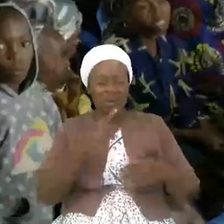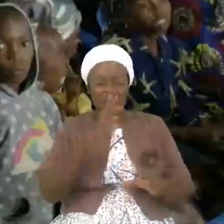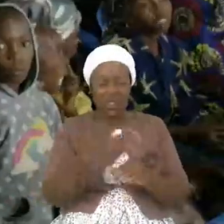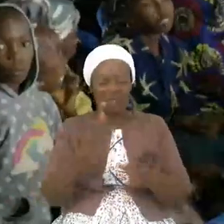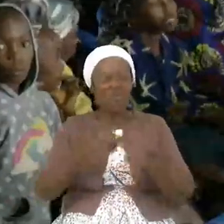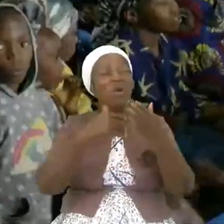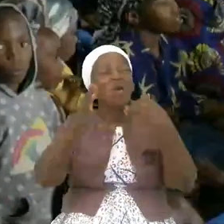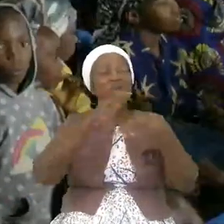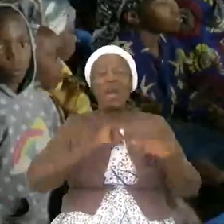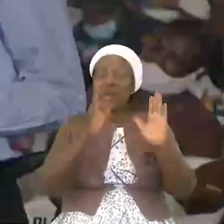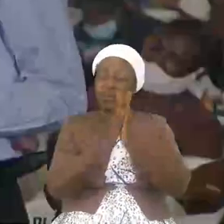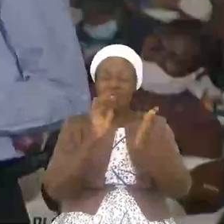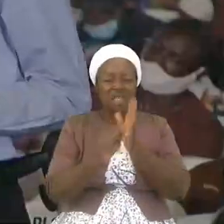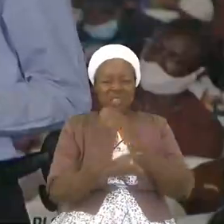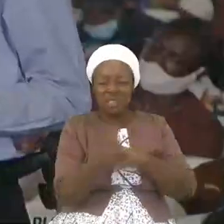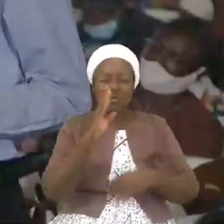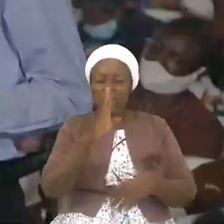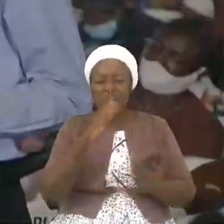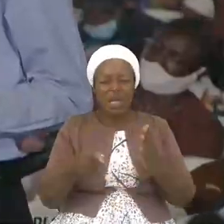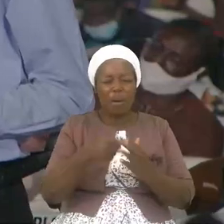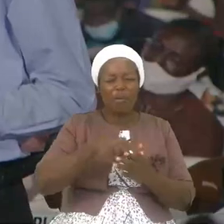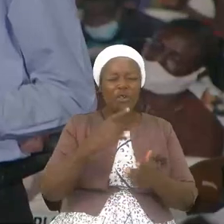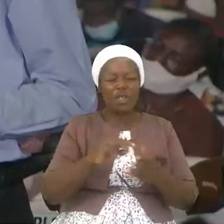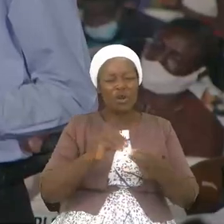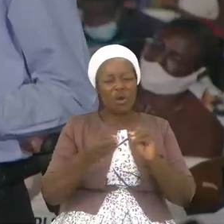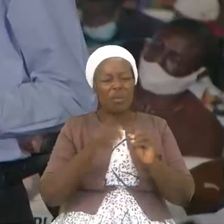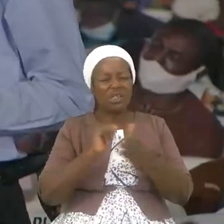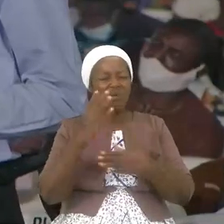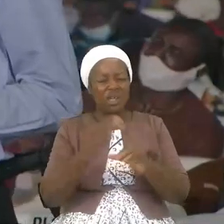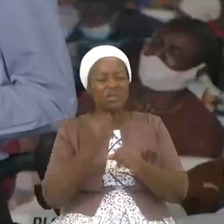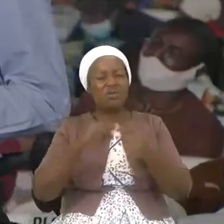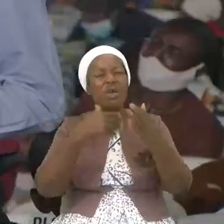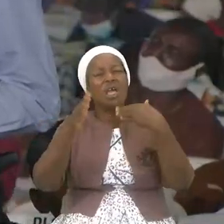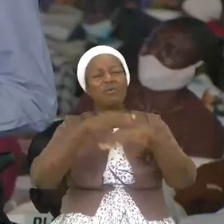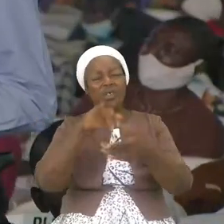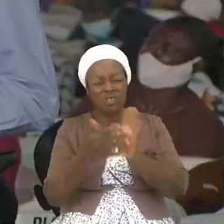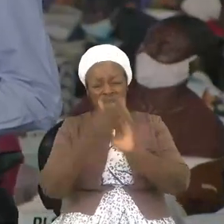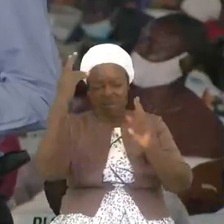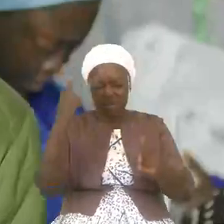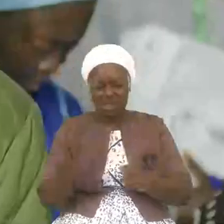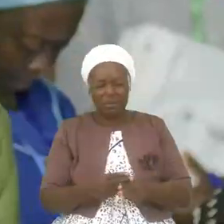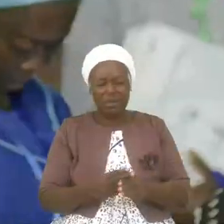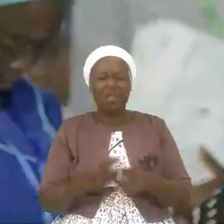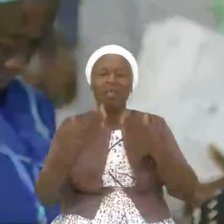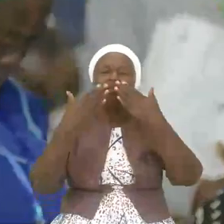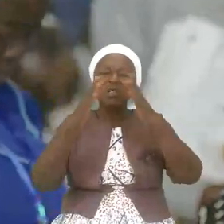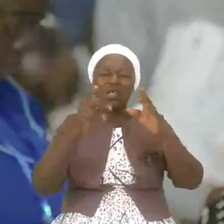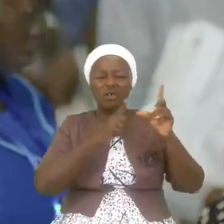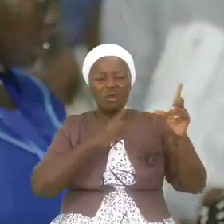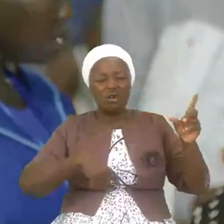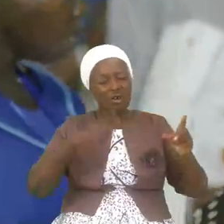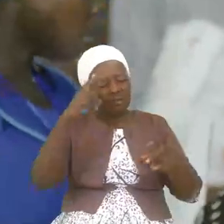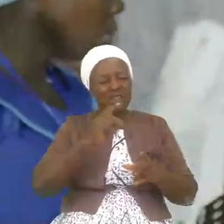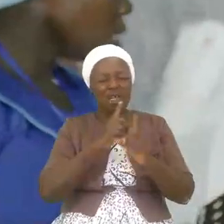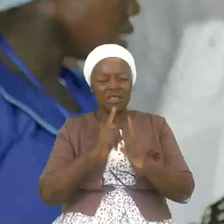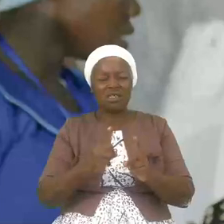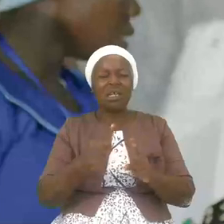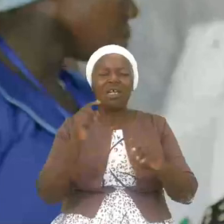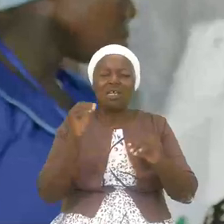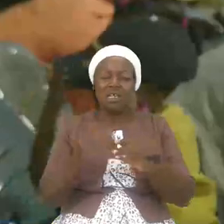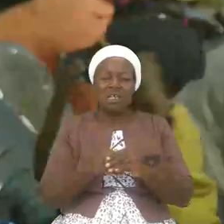ciel, je prie que ceci soit parmi les nombres au nom de Jésus. Merci Seigneur pour